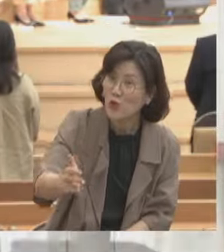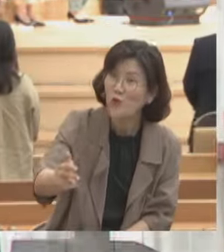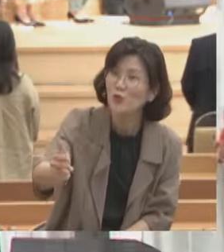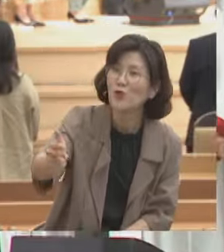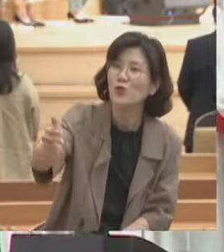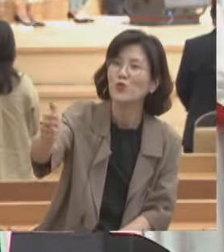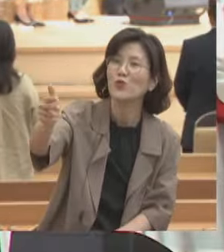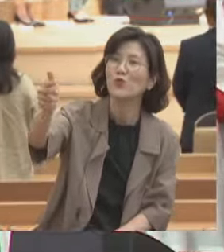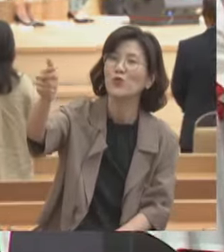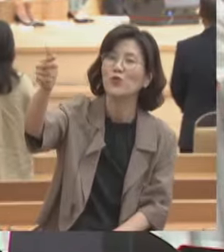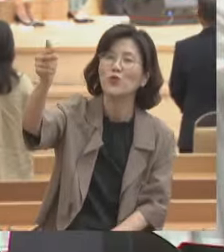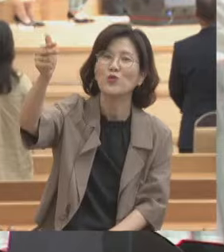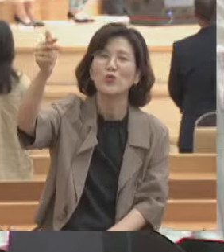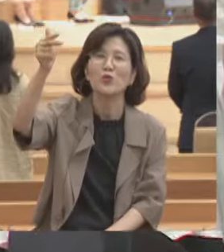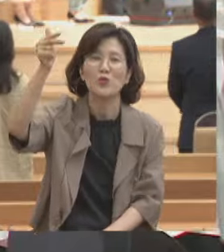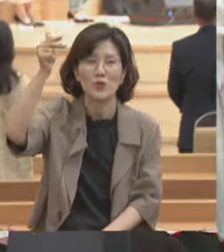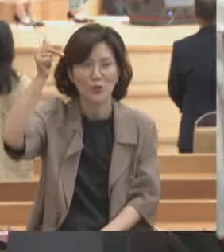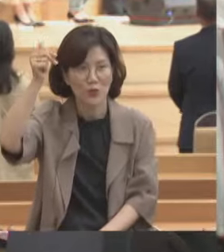살아계셔.